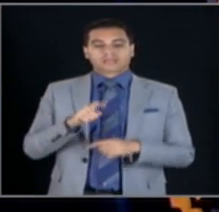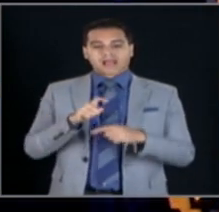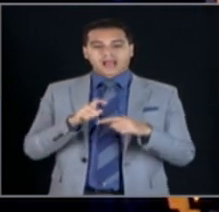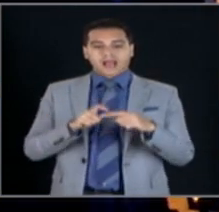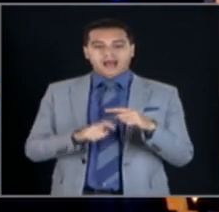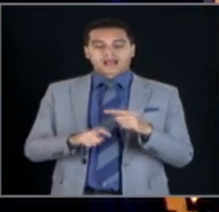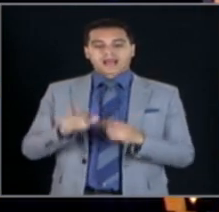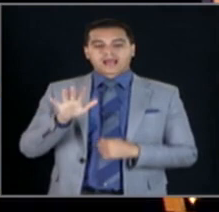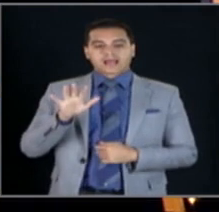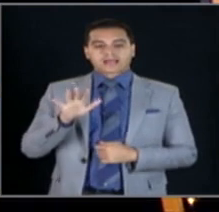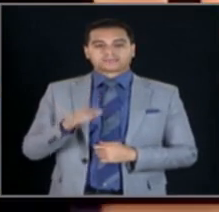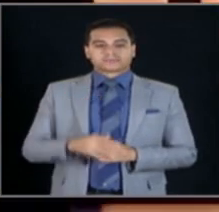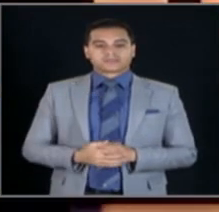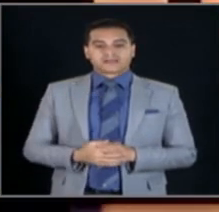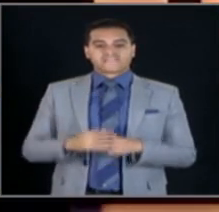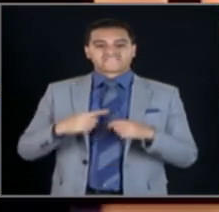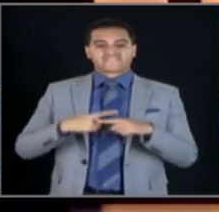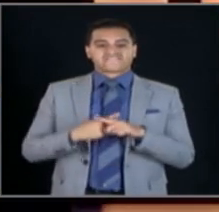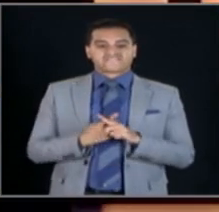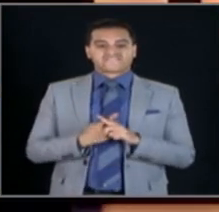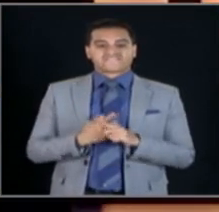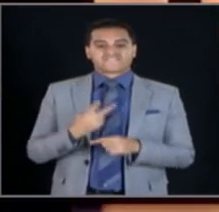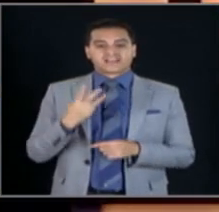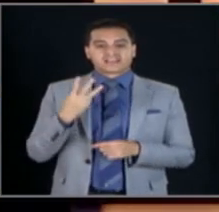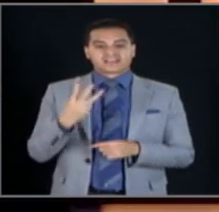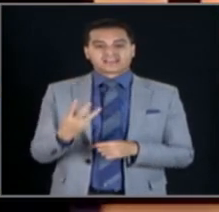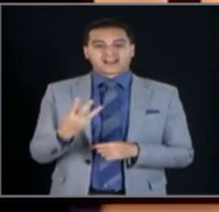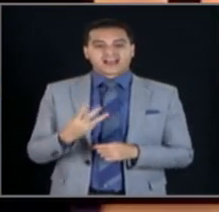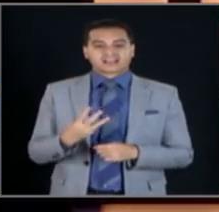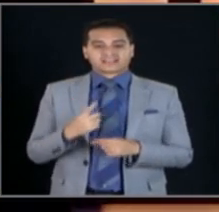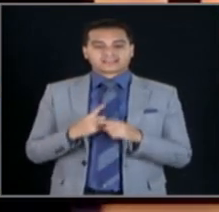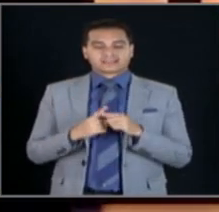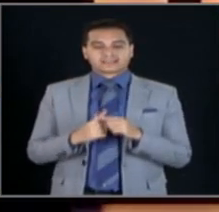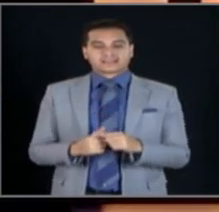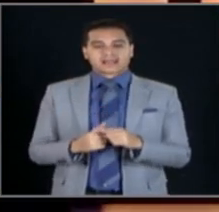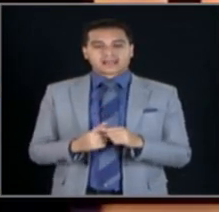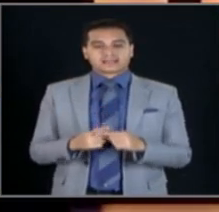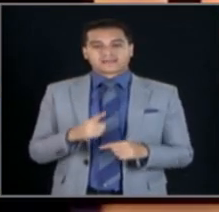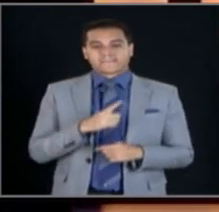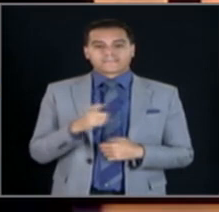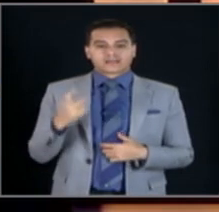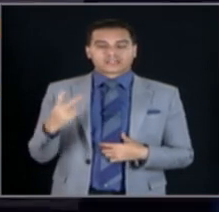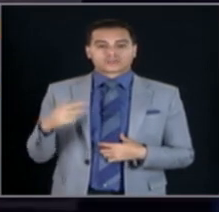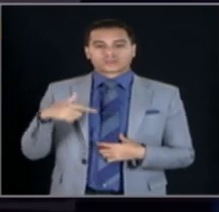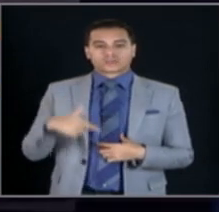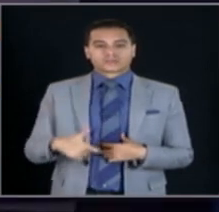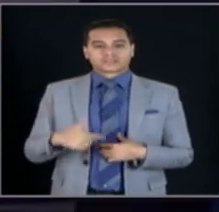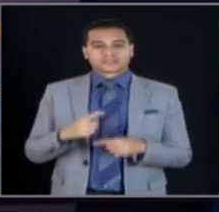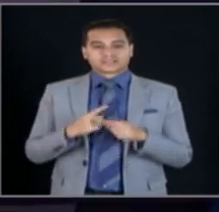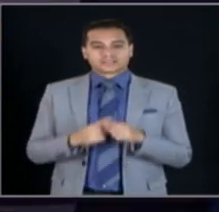على خمسه في ثلاثه زائد 162 يساوي